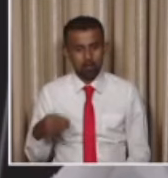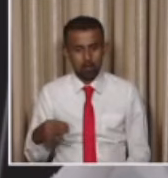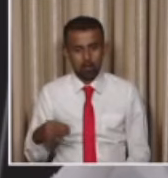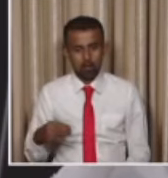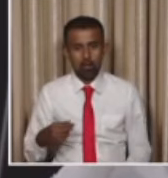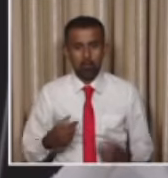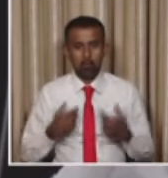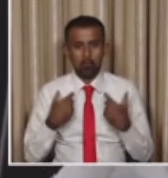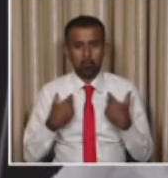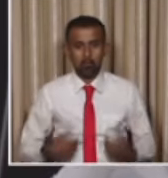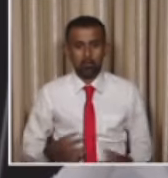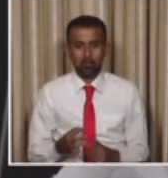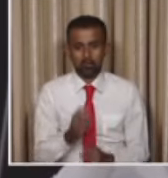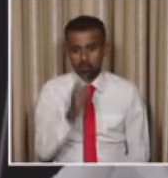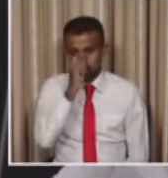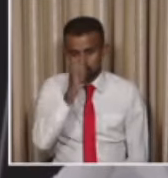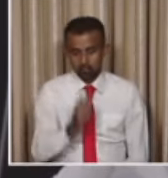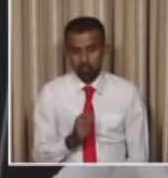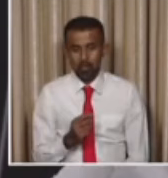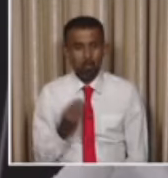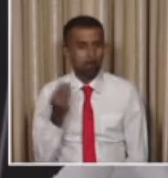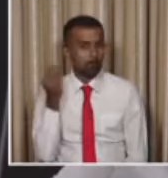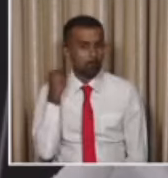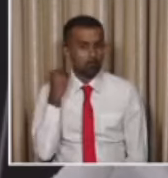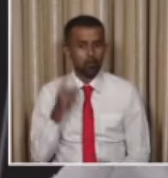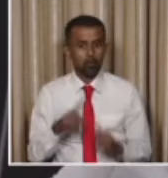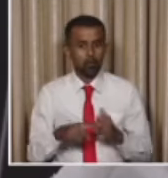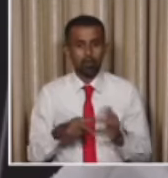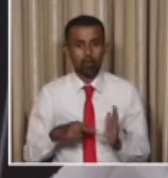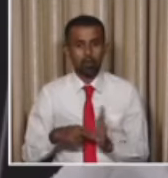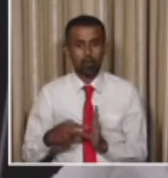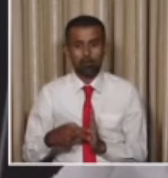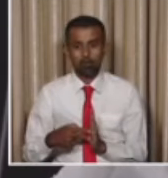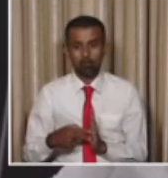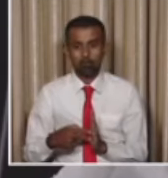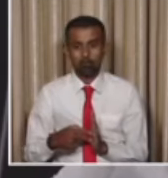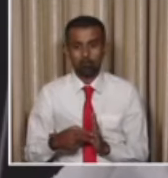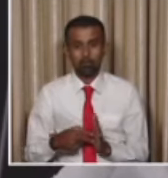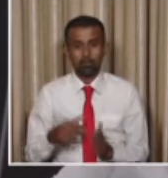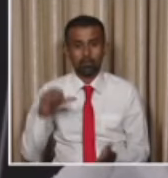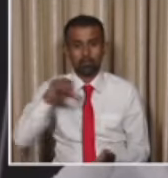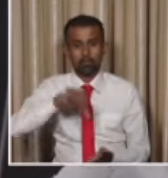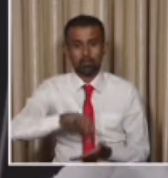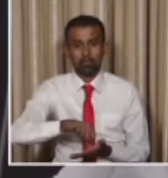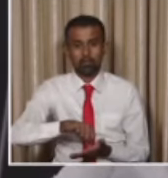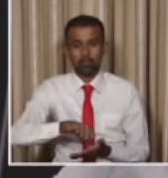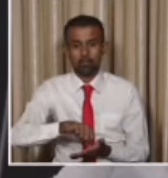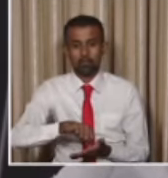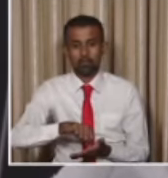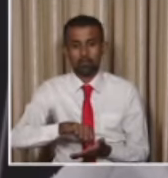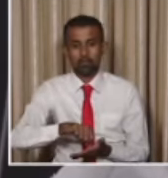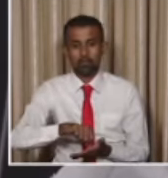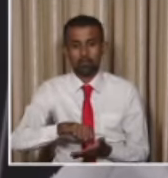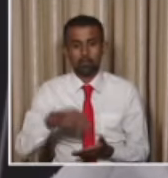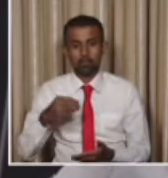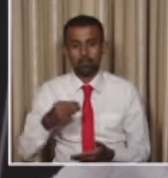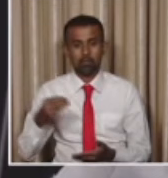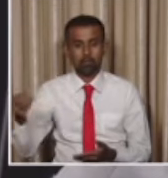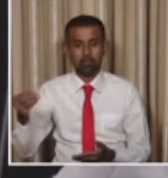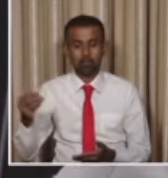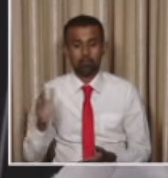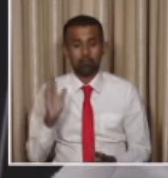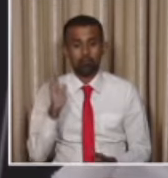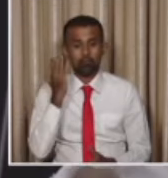මහින්ද රාජපක්ෂ ජනාධිපතිතුමාගේ කාලේ මෑතකදී උමාඔය ව්‍යාපෘතිය ඉරානයේ වෙන රටවල් වලට ණය නොදෙන එකේ